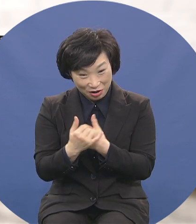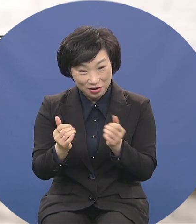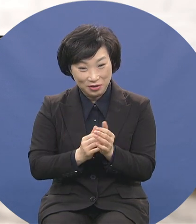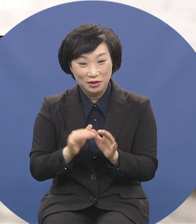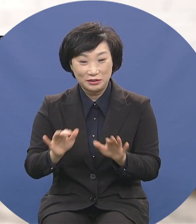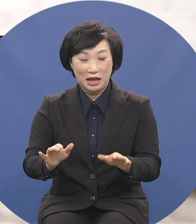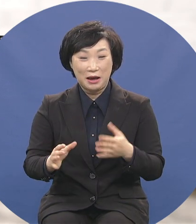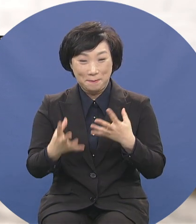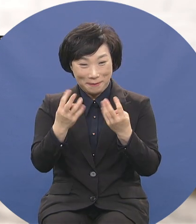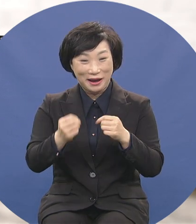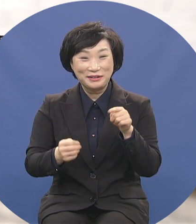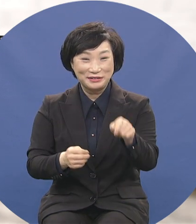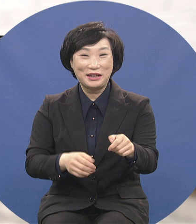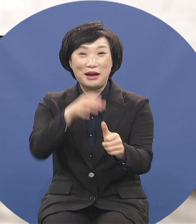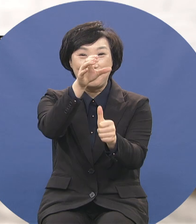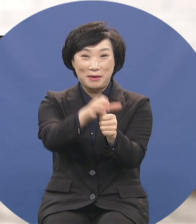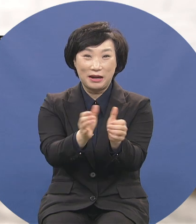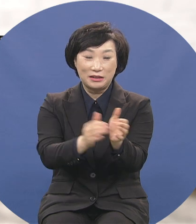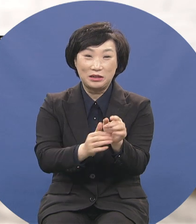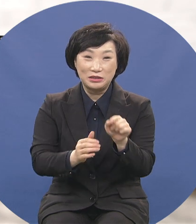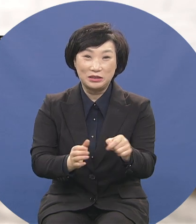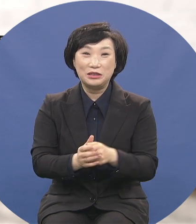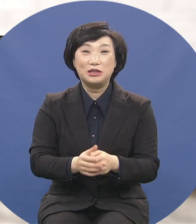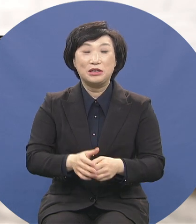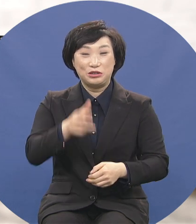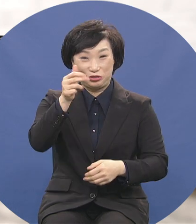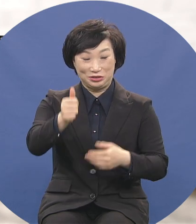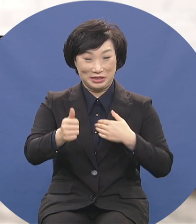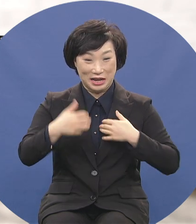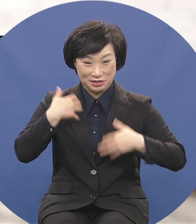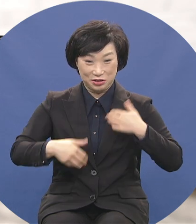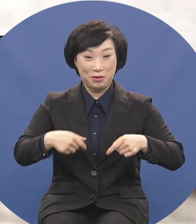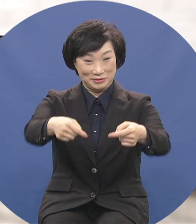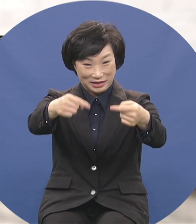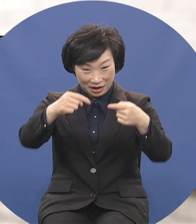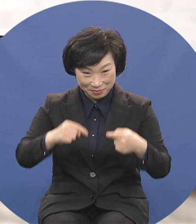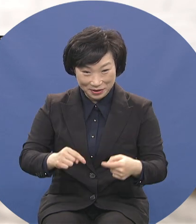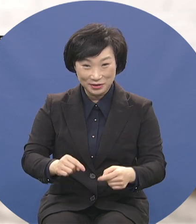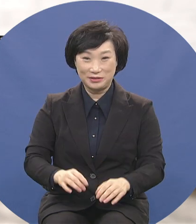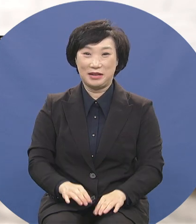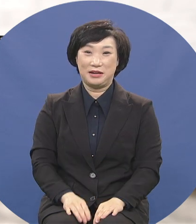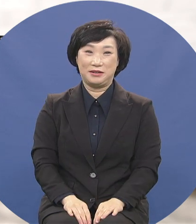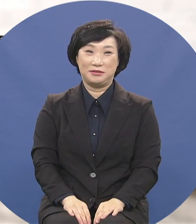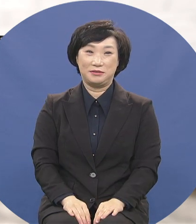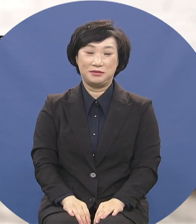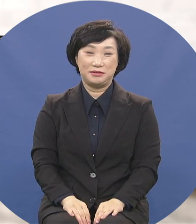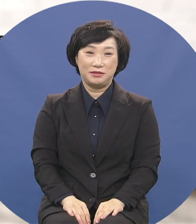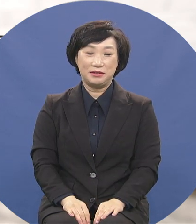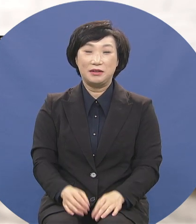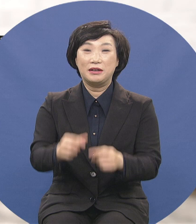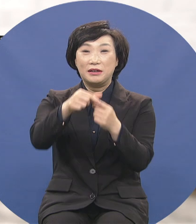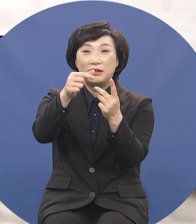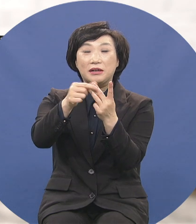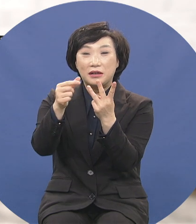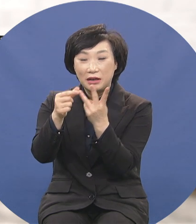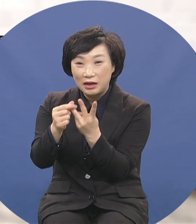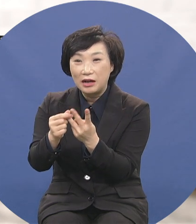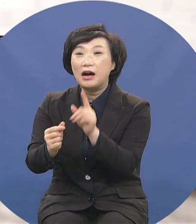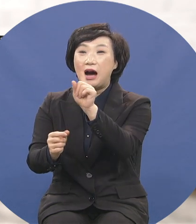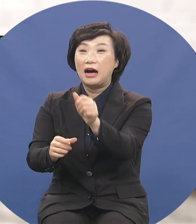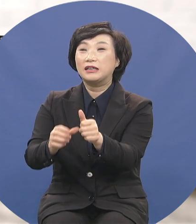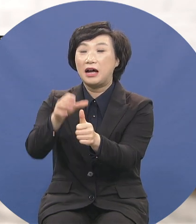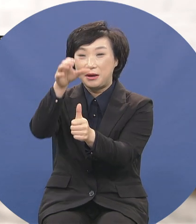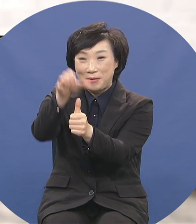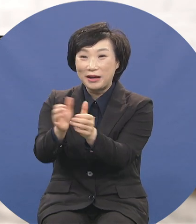충성하였음에 내가 많은 것으로 내게 맡기리니 내 주인의 즐거움에 참여할지어다 하고 1달란트 받았던 자도